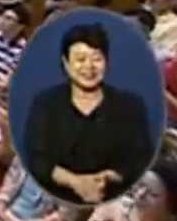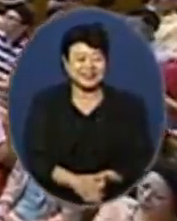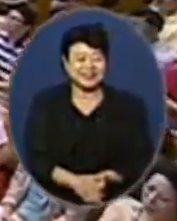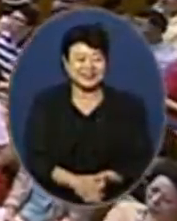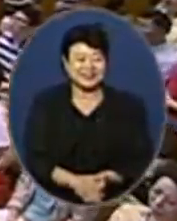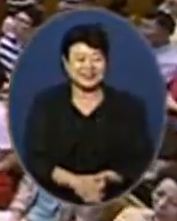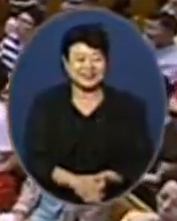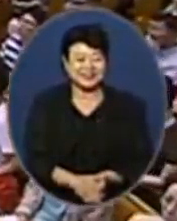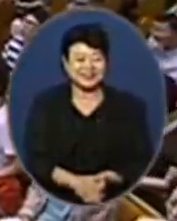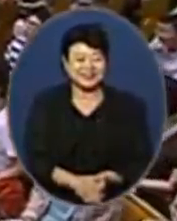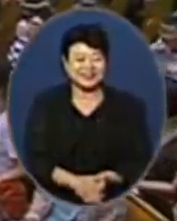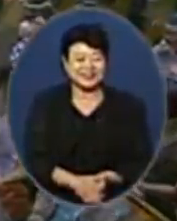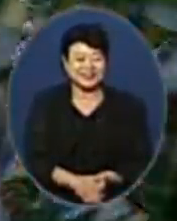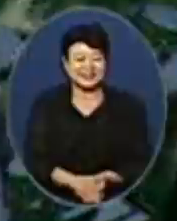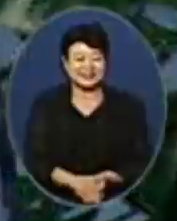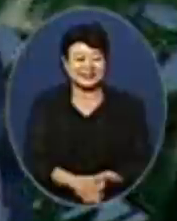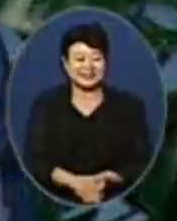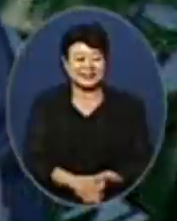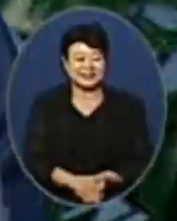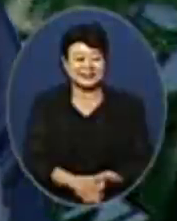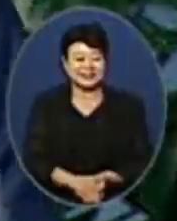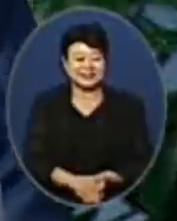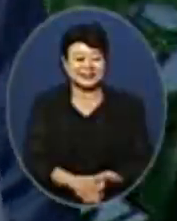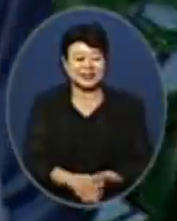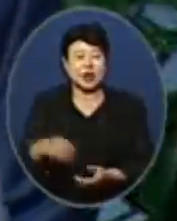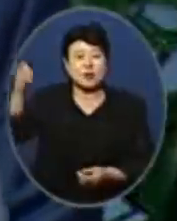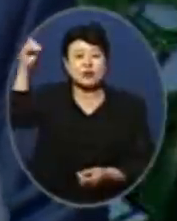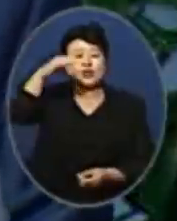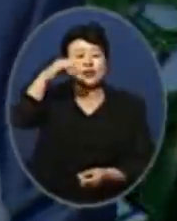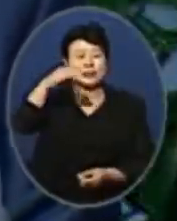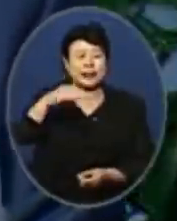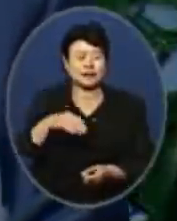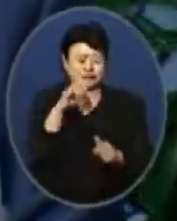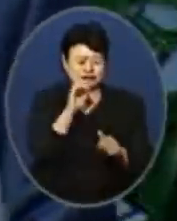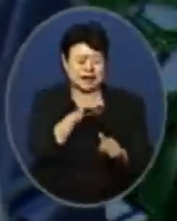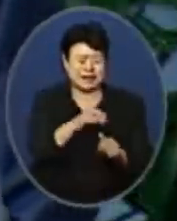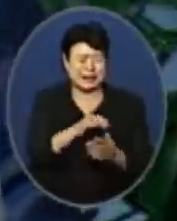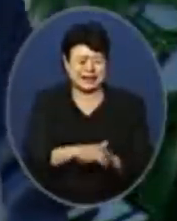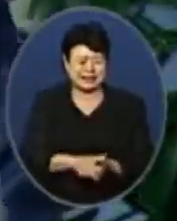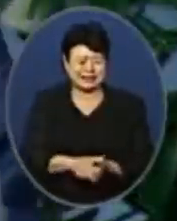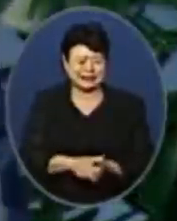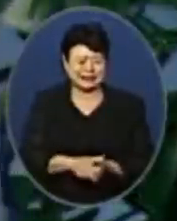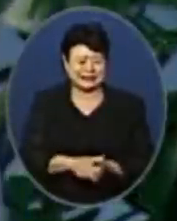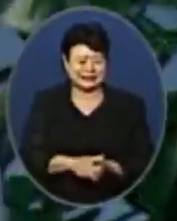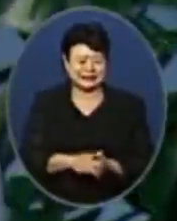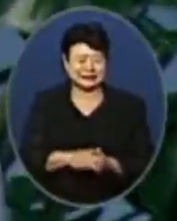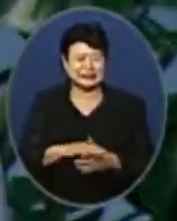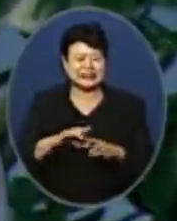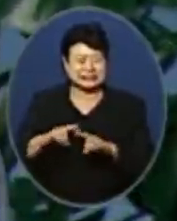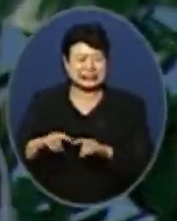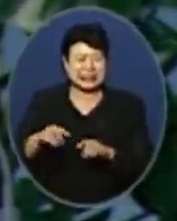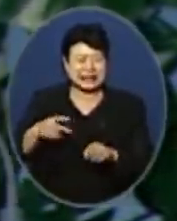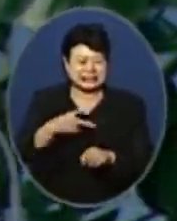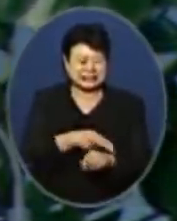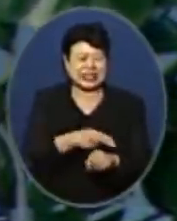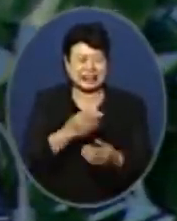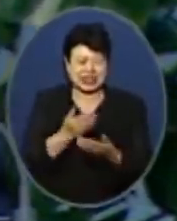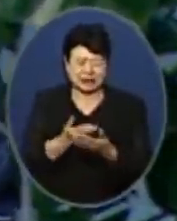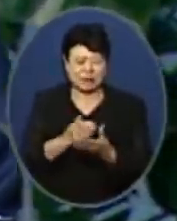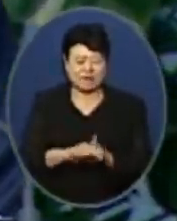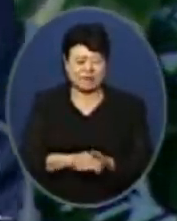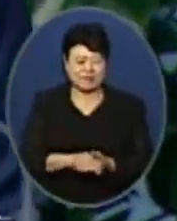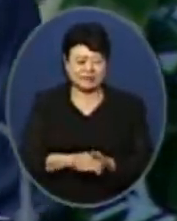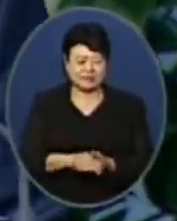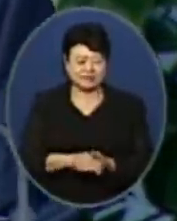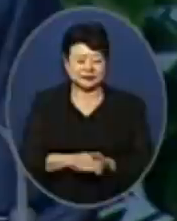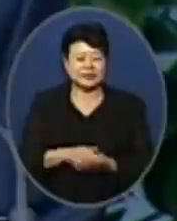불켜놨다고 에너지 절약 안 한다고.